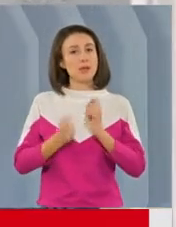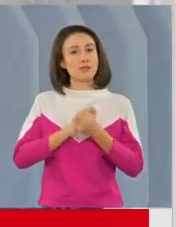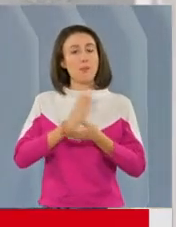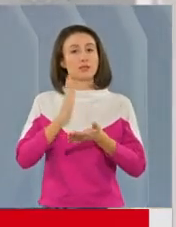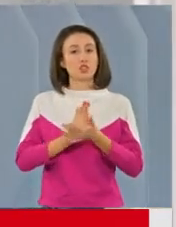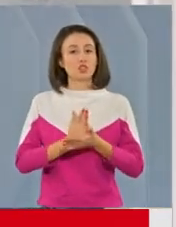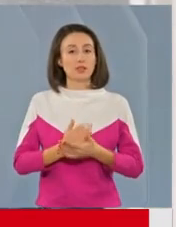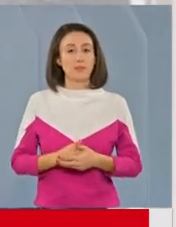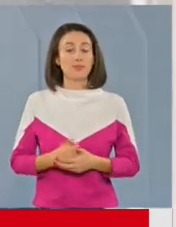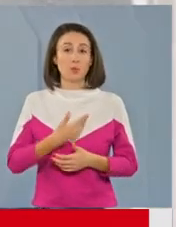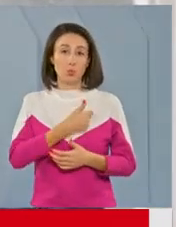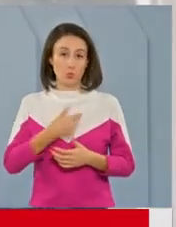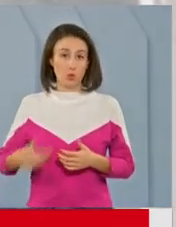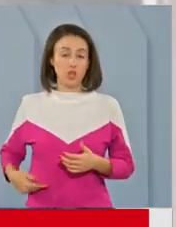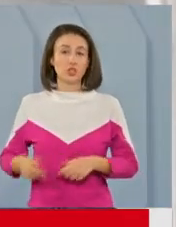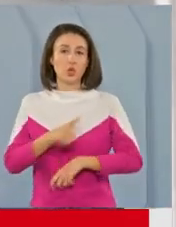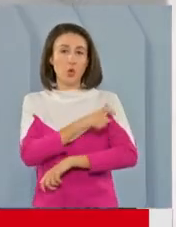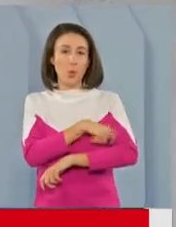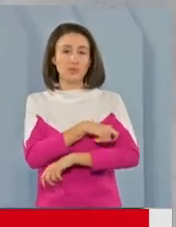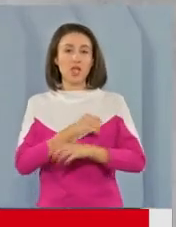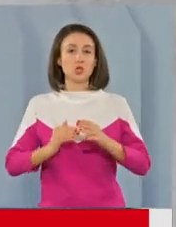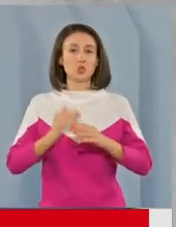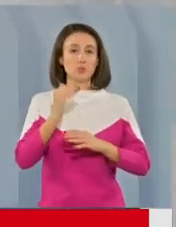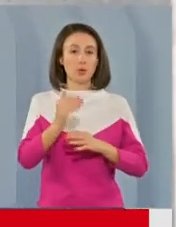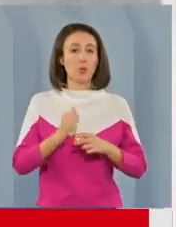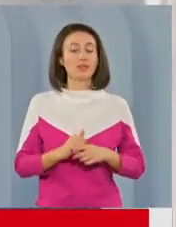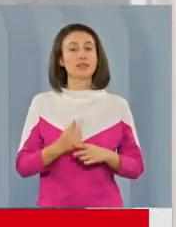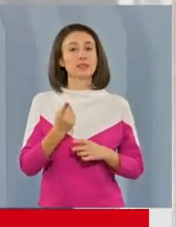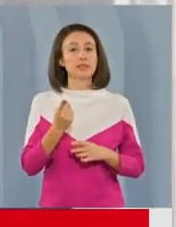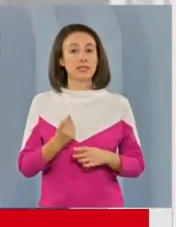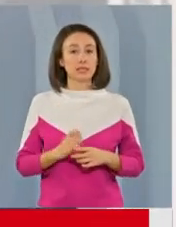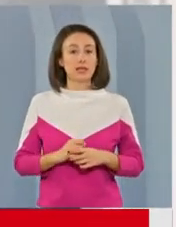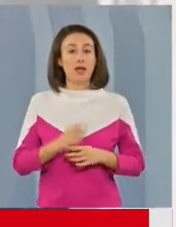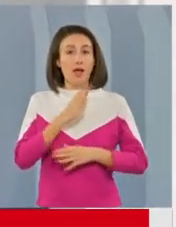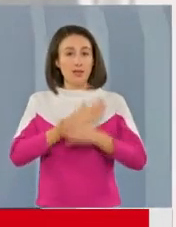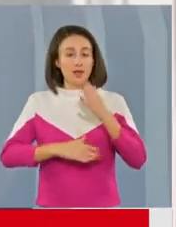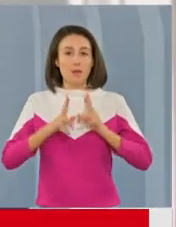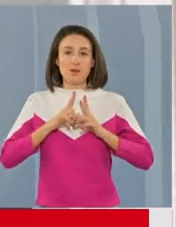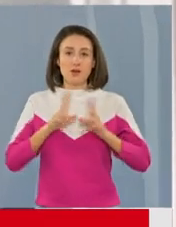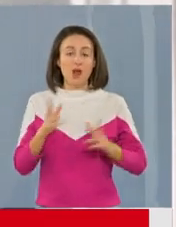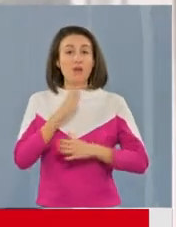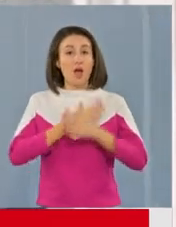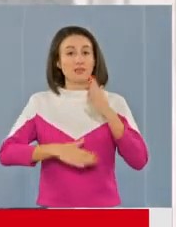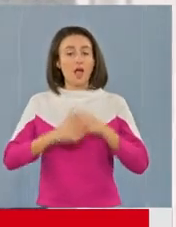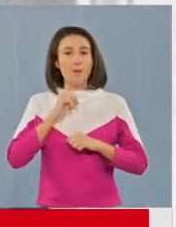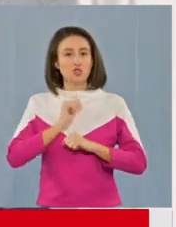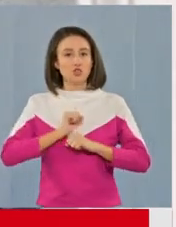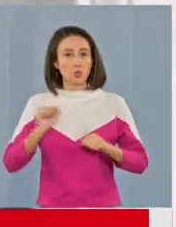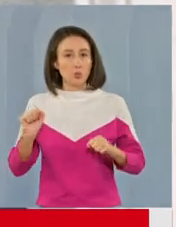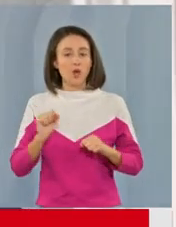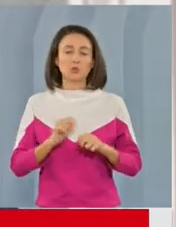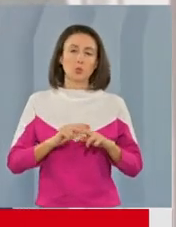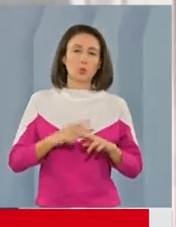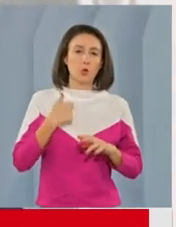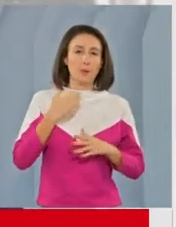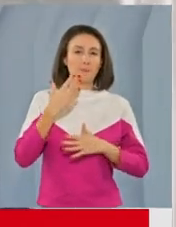decizia Bucureștiul, Comisia Superioară, din handicap grav în handicap accentuat, ca și cum mi-aș